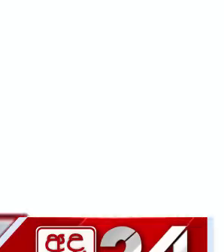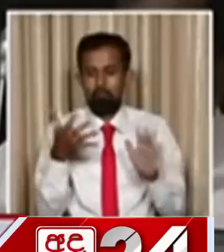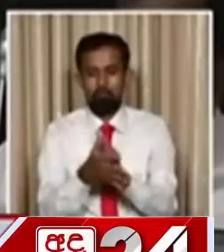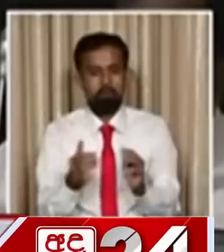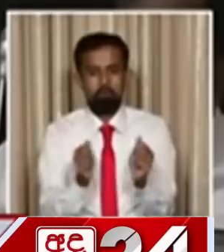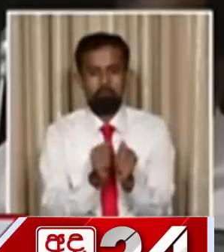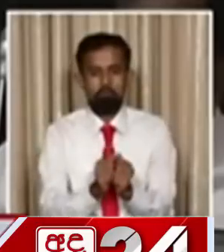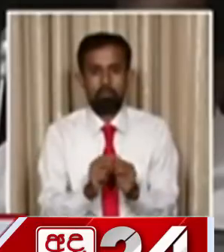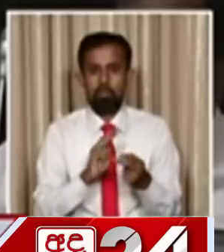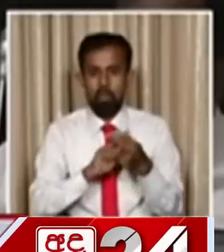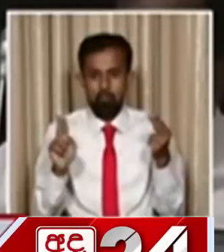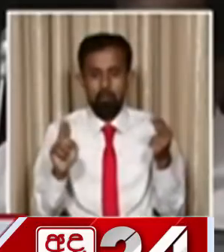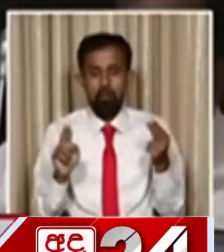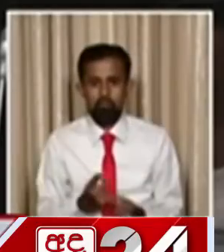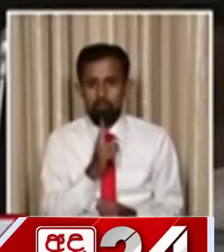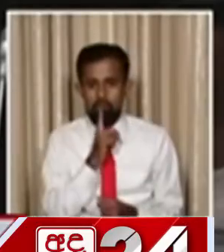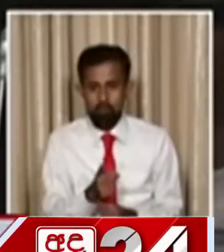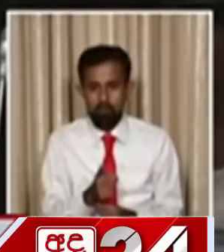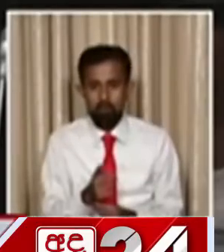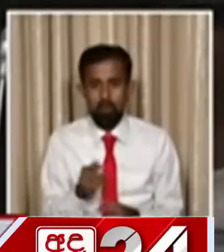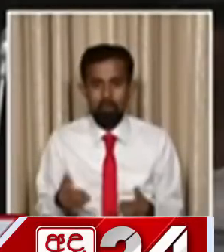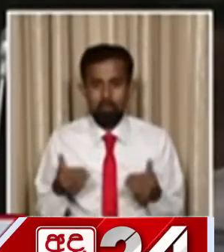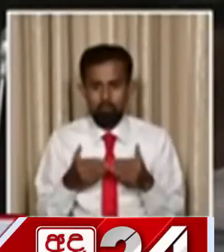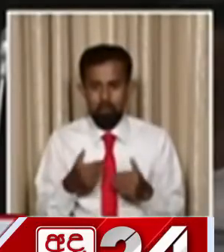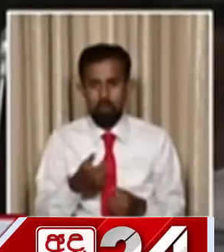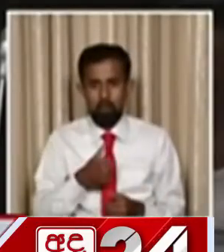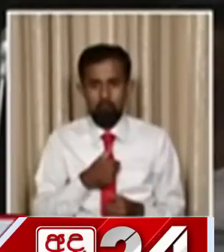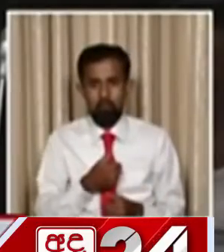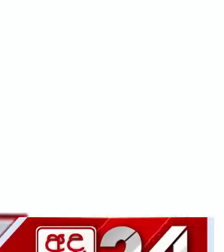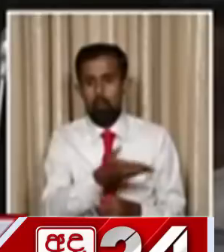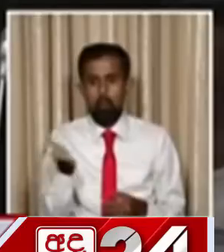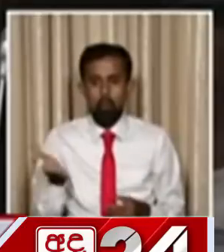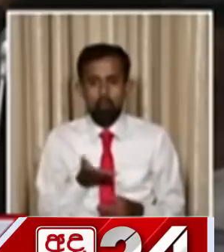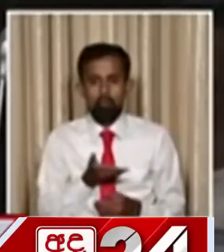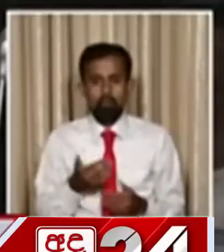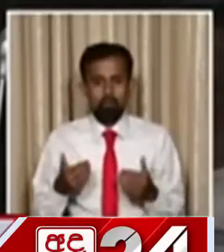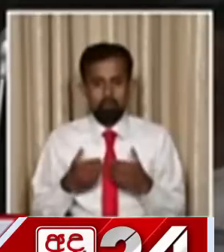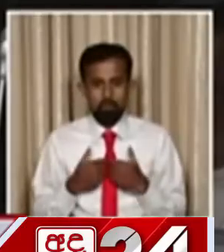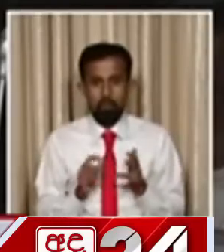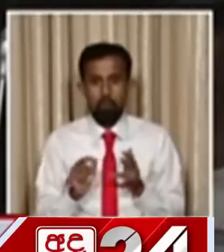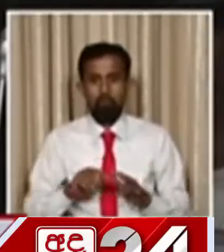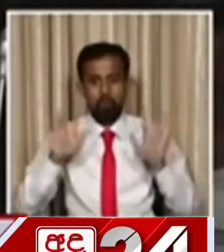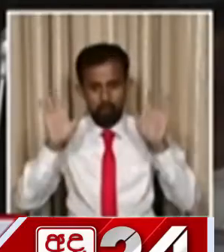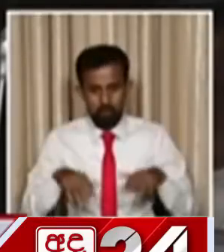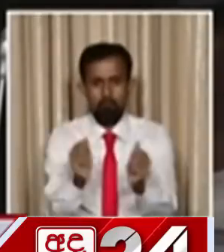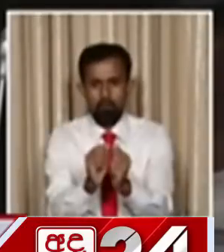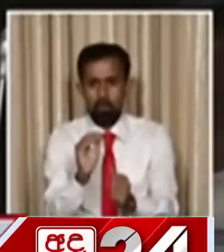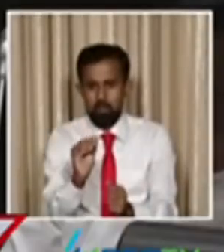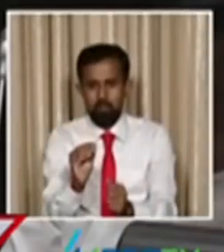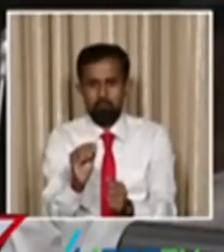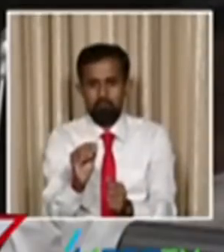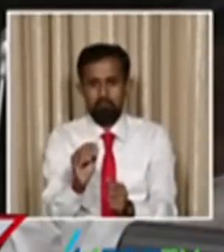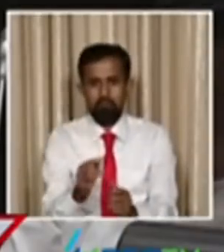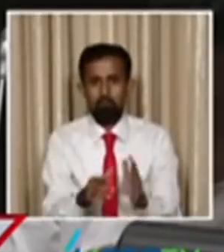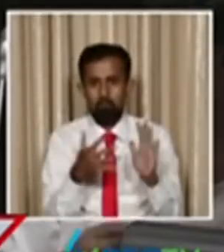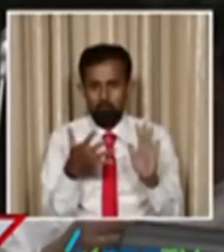වැඩේ කරන්න එපා කරු විපක්ෂ නායකතුමනි. අදත් මම එකඟයි මේ ඕනෙම කෙනෙකුට මගේ කාර්යාලයට එන්න මං එයාගේ කාර්යාලයට යන්න